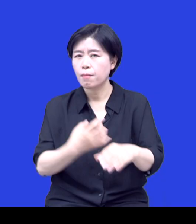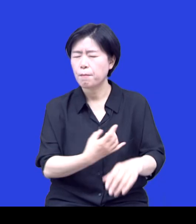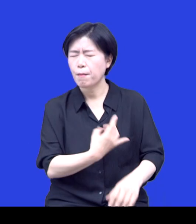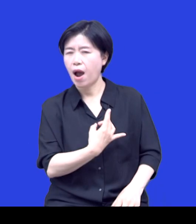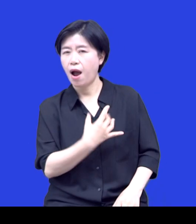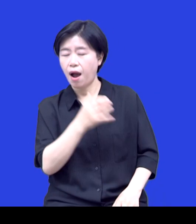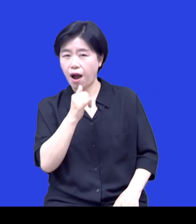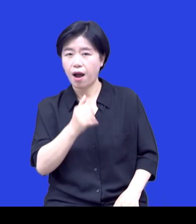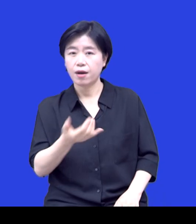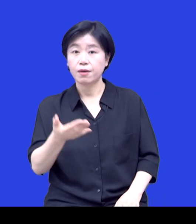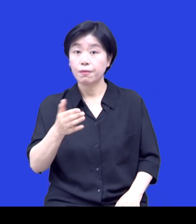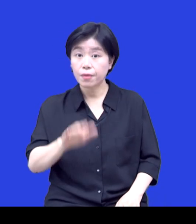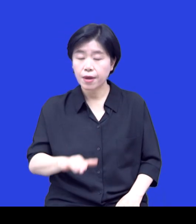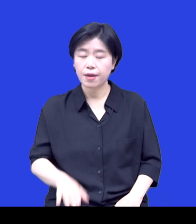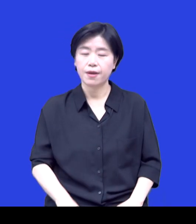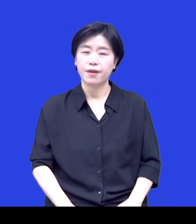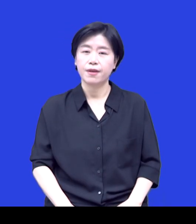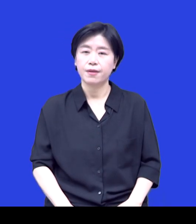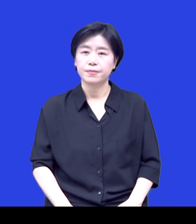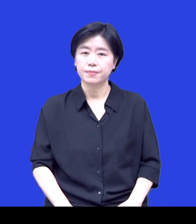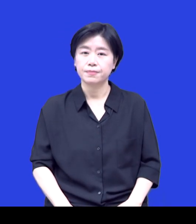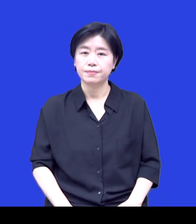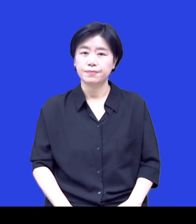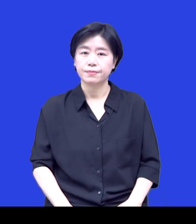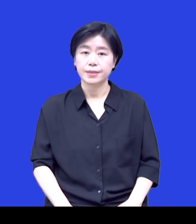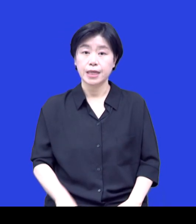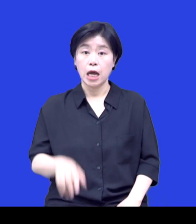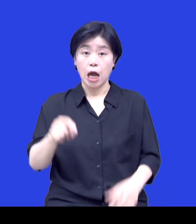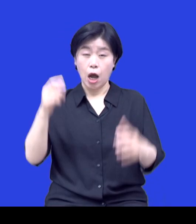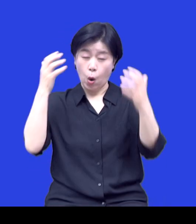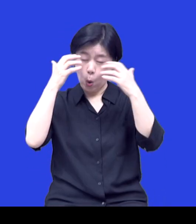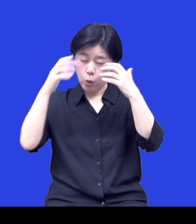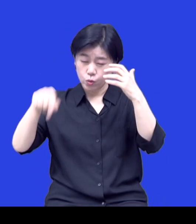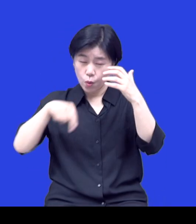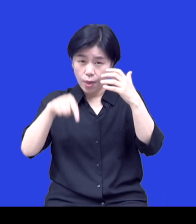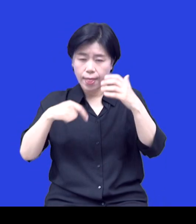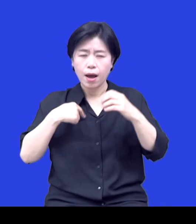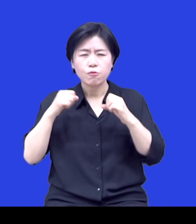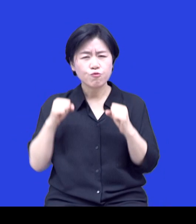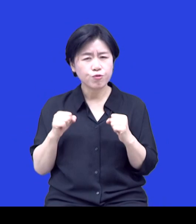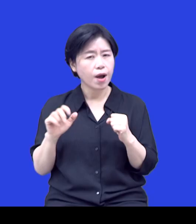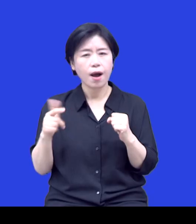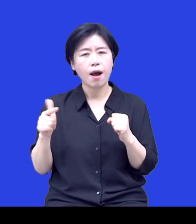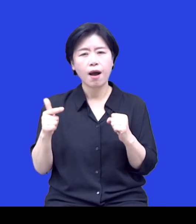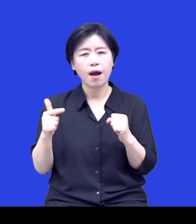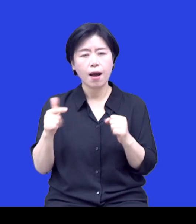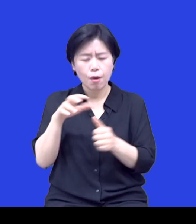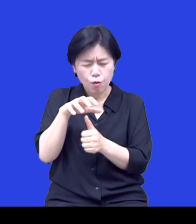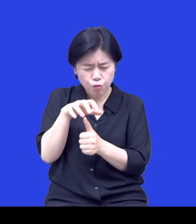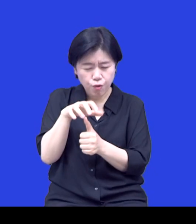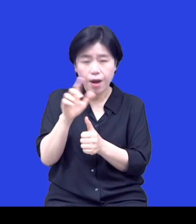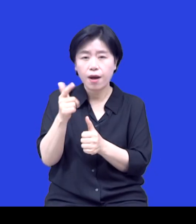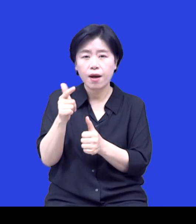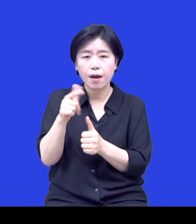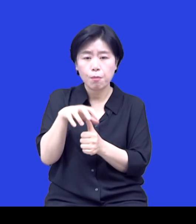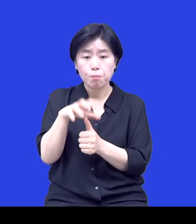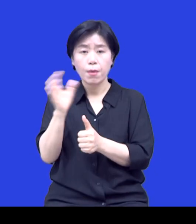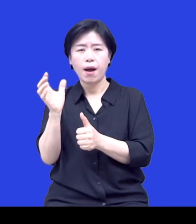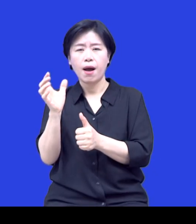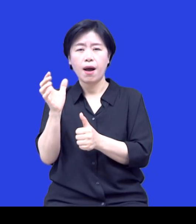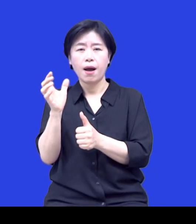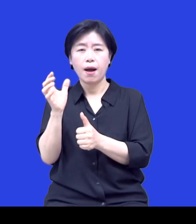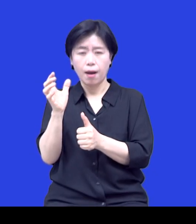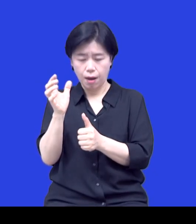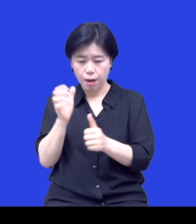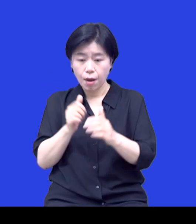네네네. 그런데 여기서 나는 머무르는 것이 아니라 지나가는 것이다. 네. pass through. 지나가고 있다는 거.